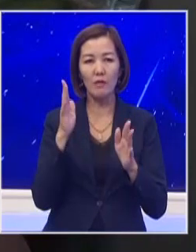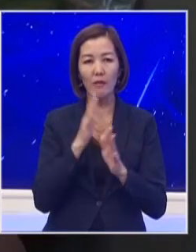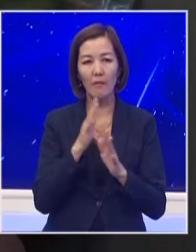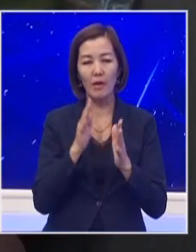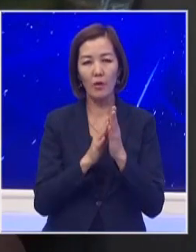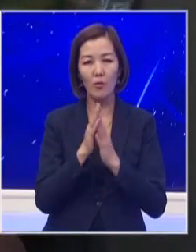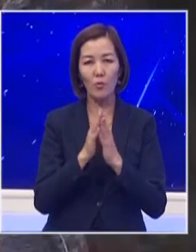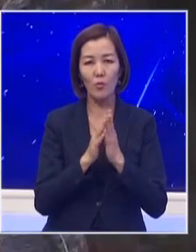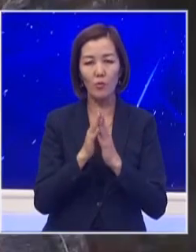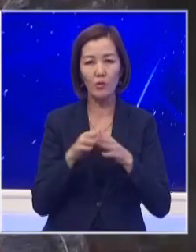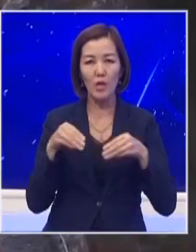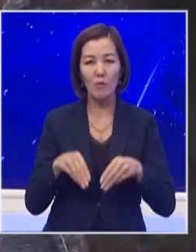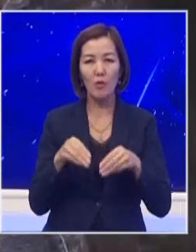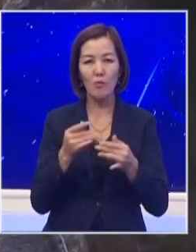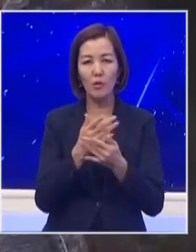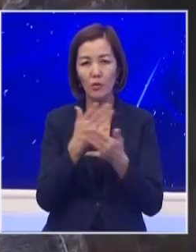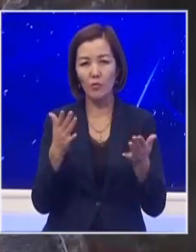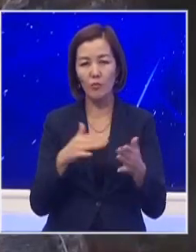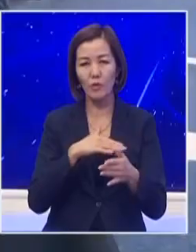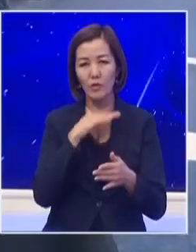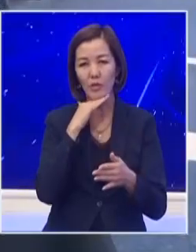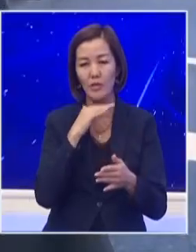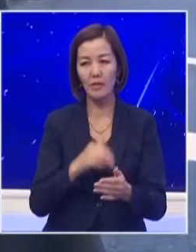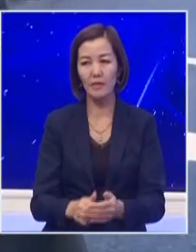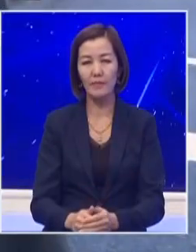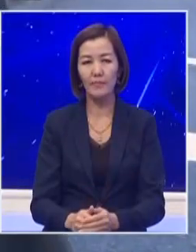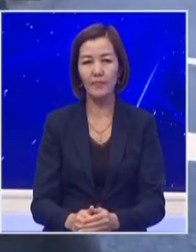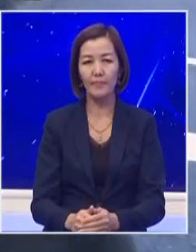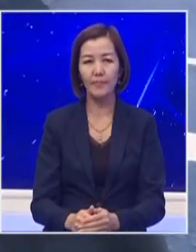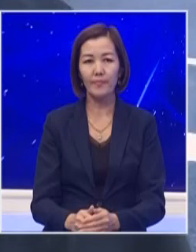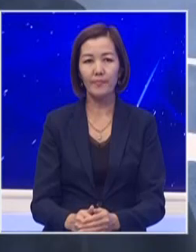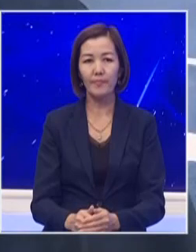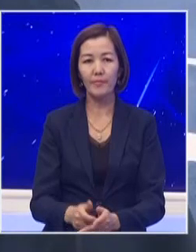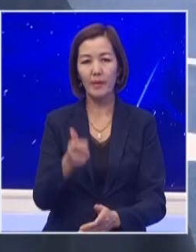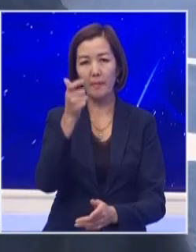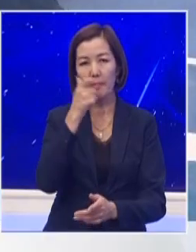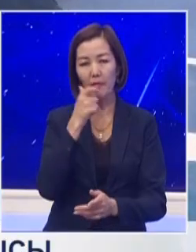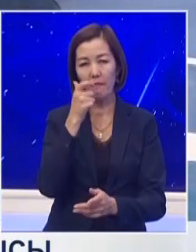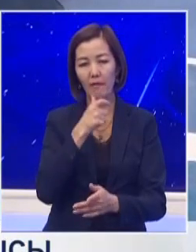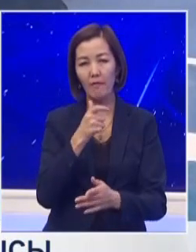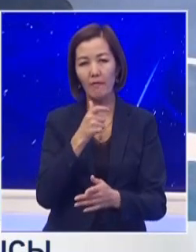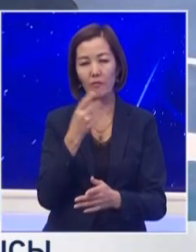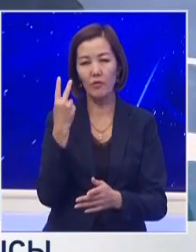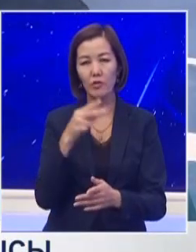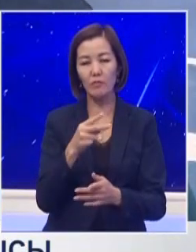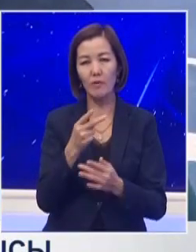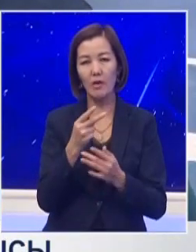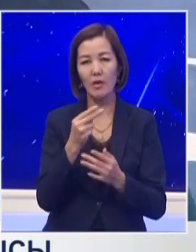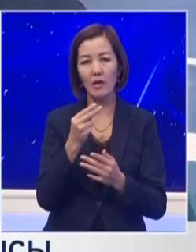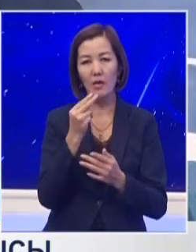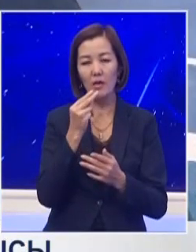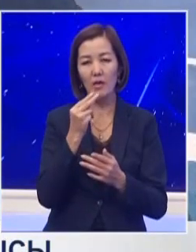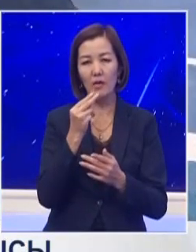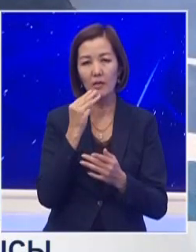көкөніс пен бау-бақша өнімдері жетерлік. Ен негізінен біз Памфил ауданы 20 түрлі товар апарып